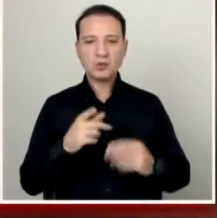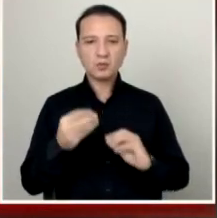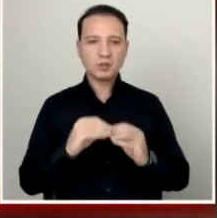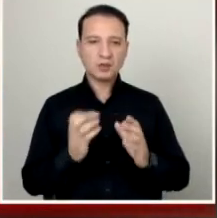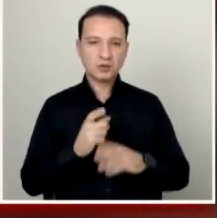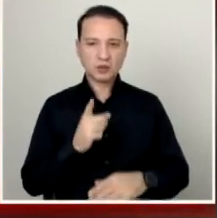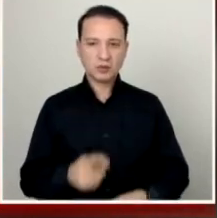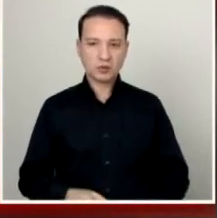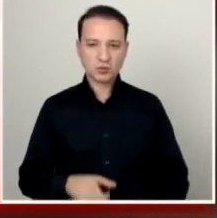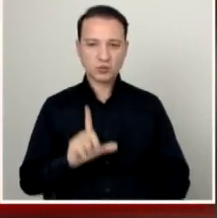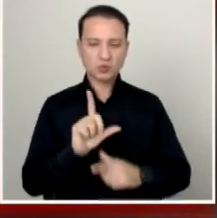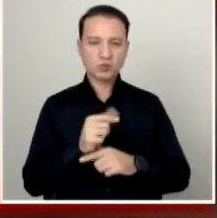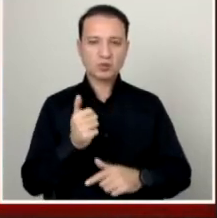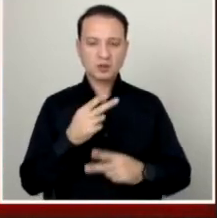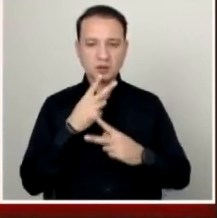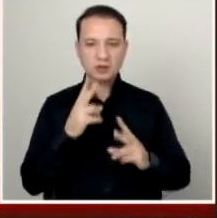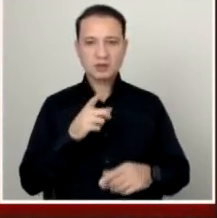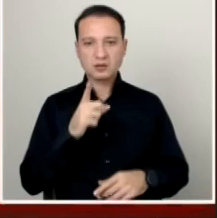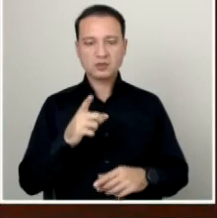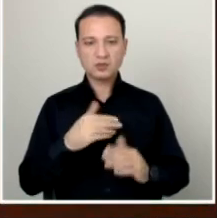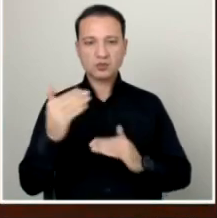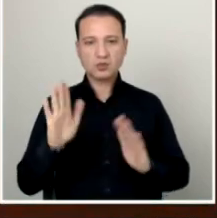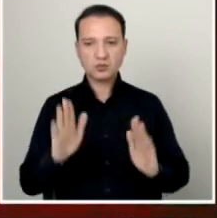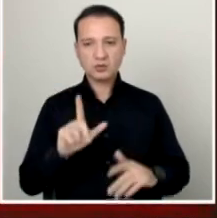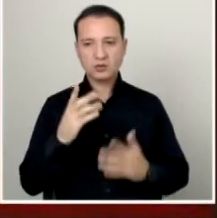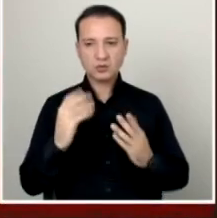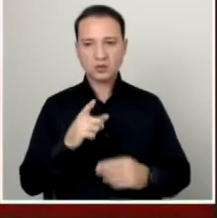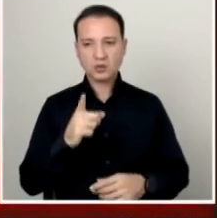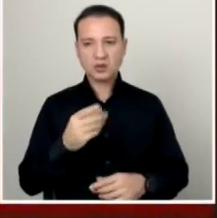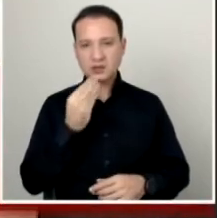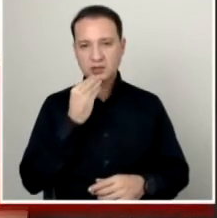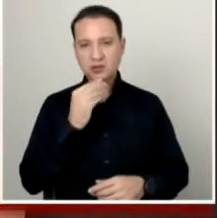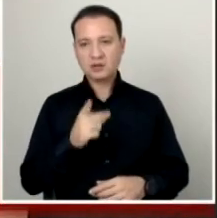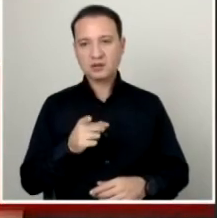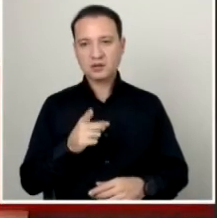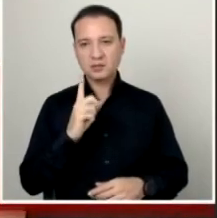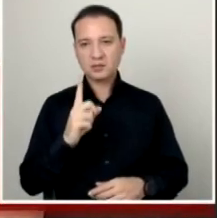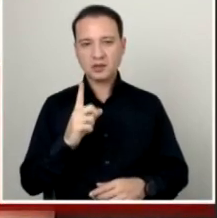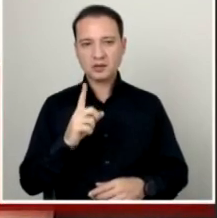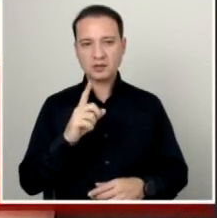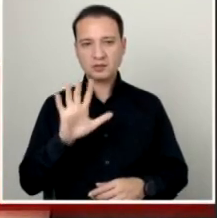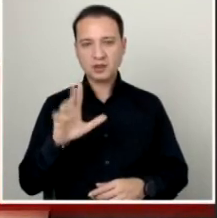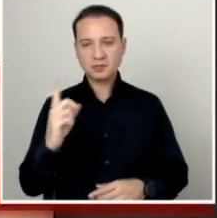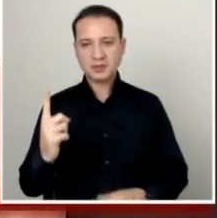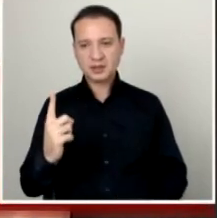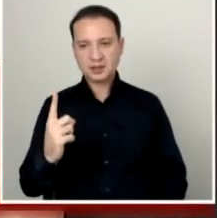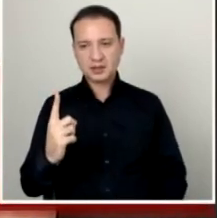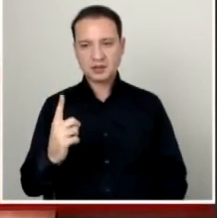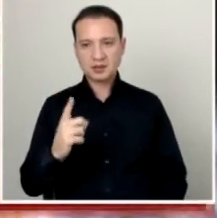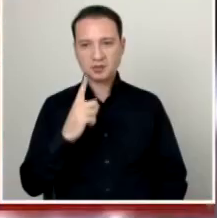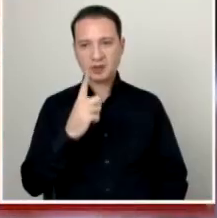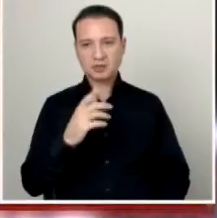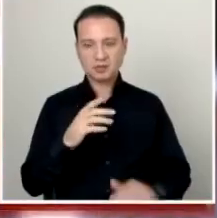açabiliyor. Uzmanlar açıkladı, işte uzak durmamız gereken o yiyecekler. 1-5-1 formülü. Birinci